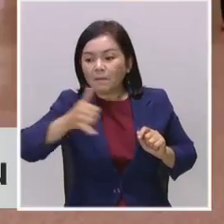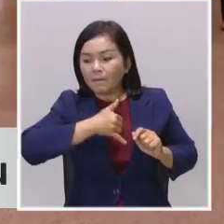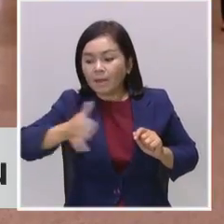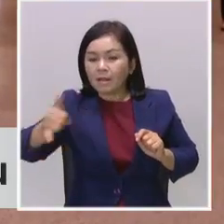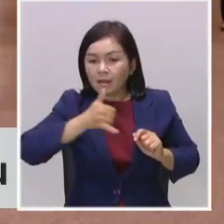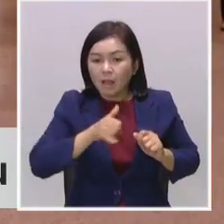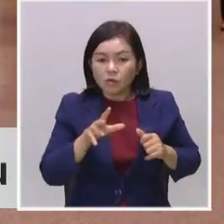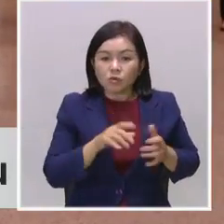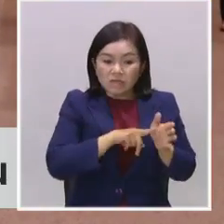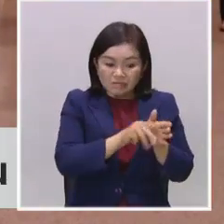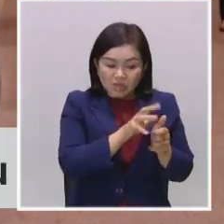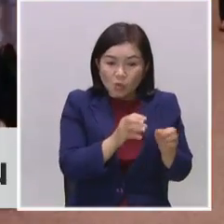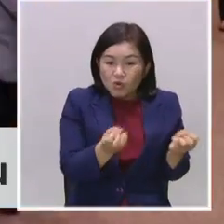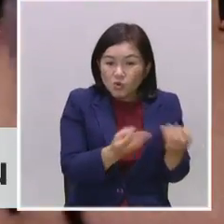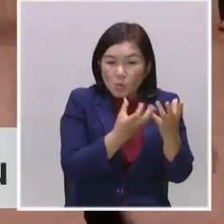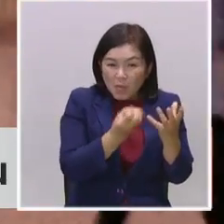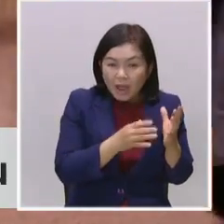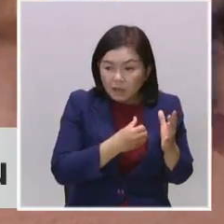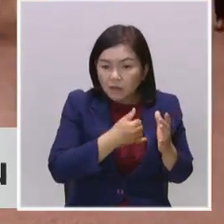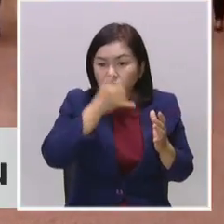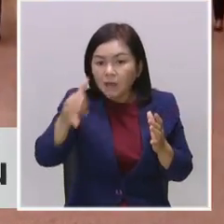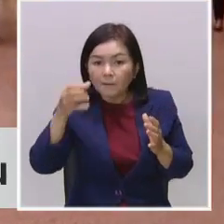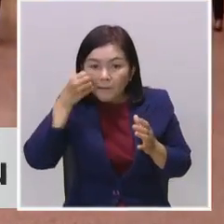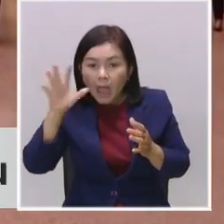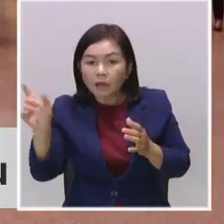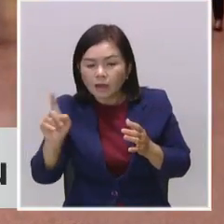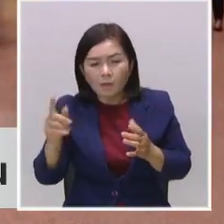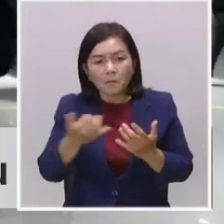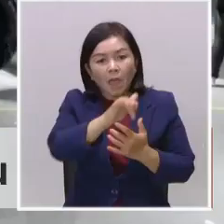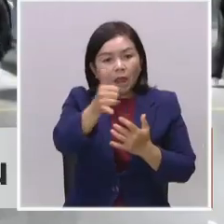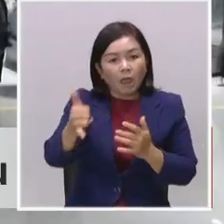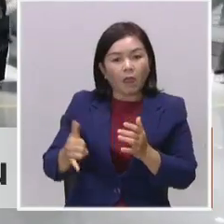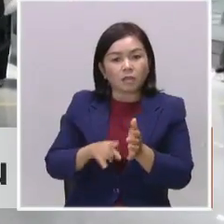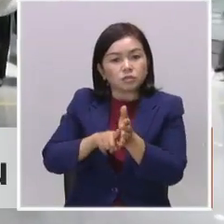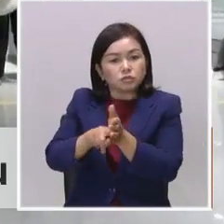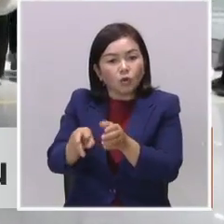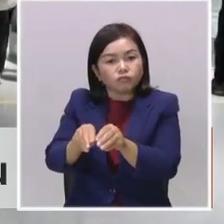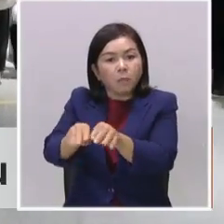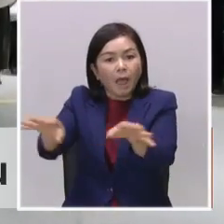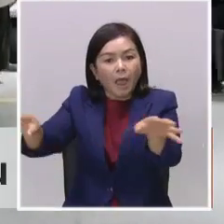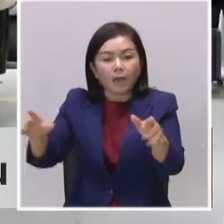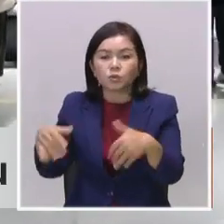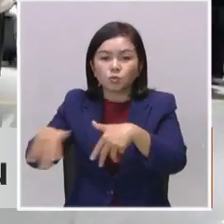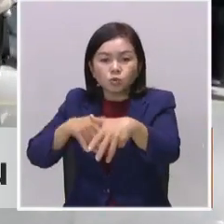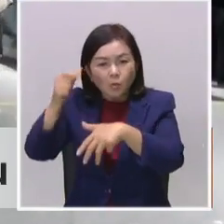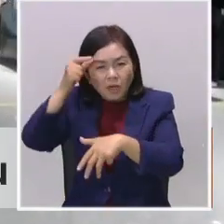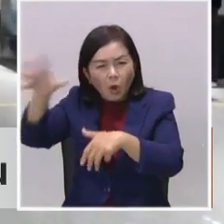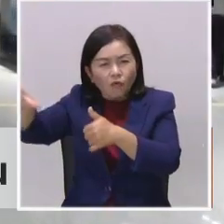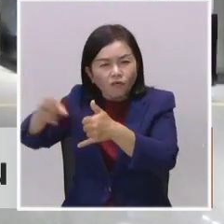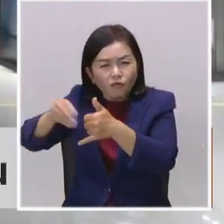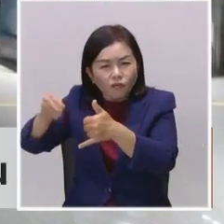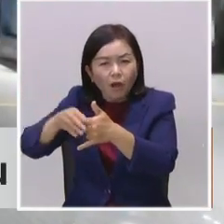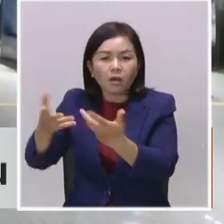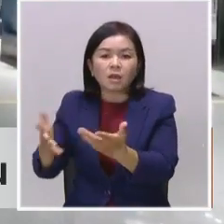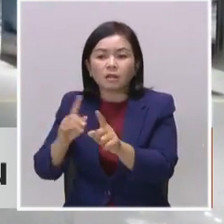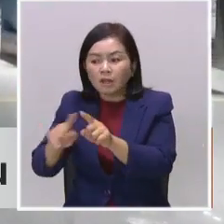ของโควิดอย่างรุนแรงมีการคาดการกันอย่างกว้างขวางว่าจะทำให้จำนวนผู้ติดเชื้อโควิดในชนบทห่างไกลที่ขาดแ